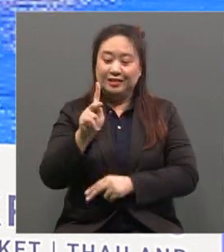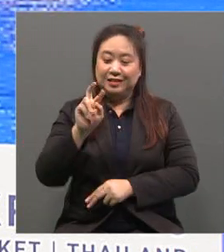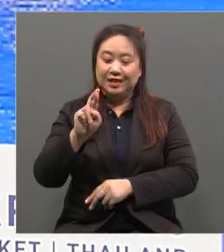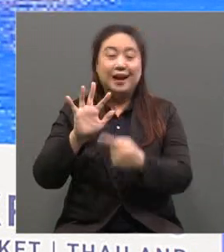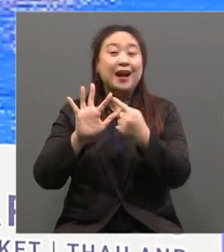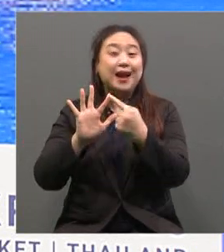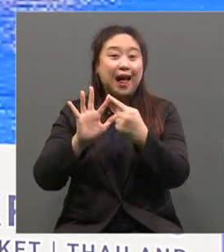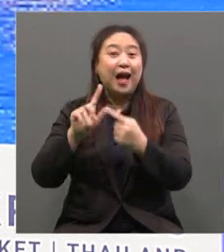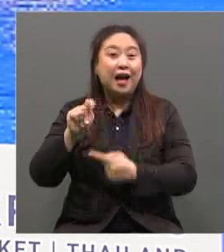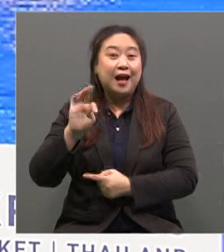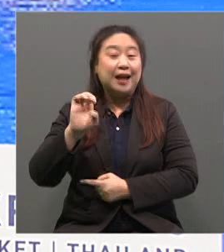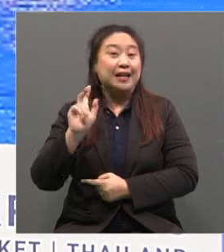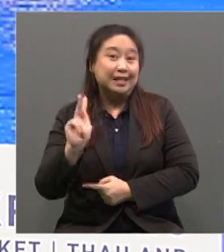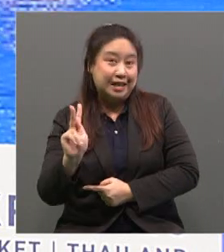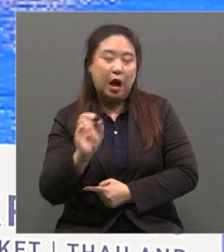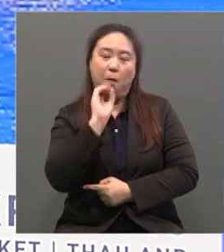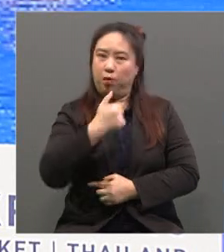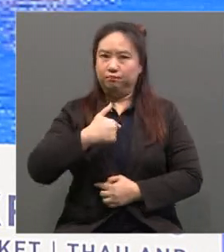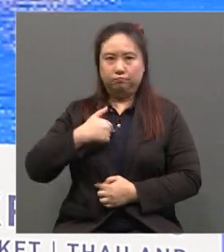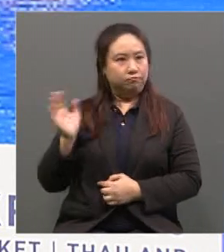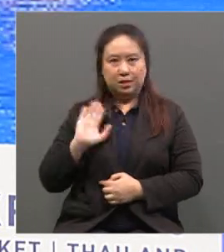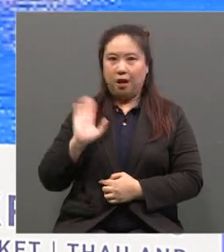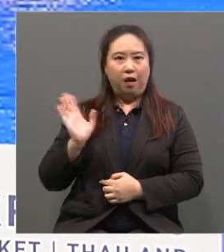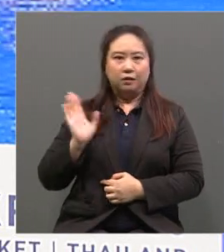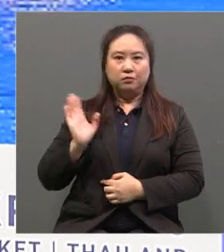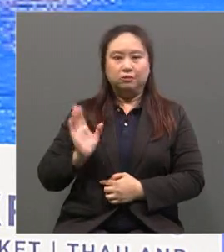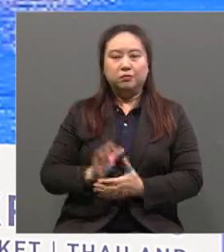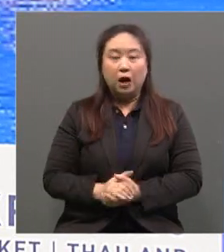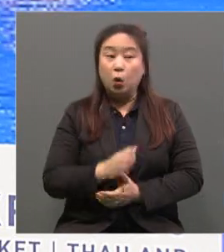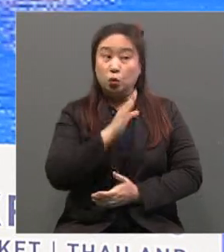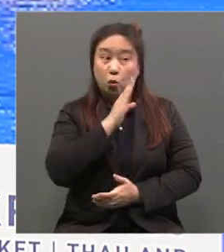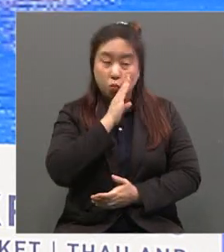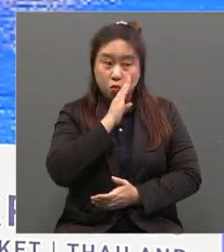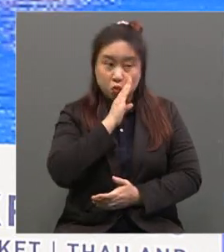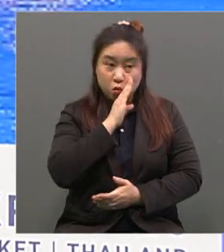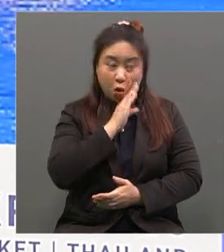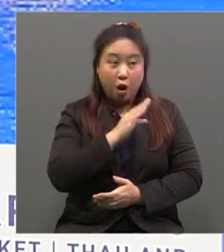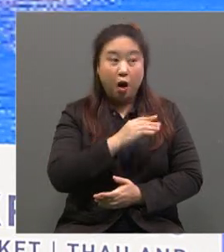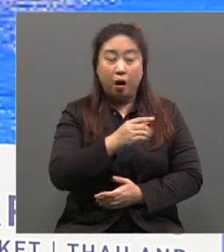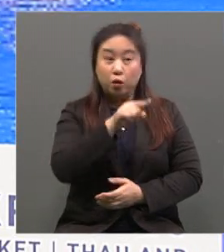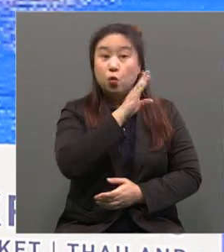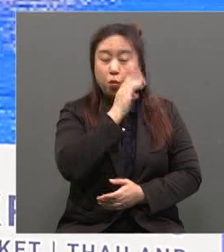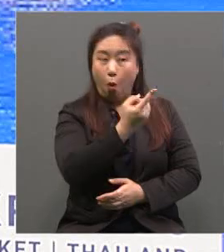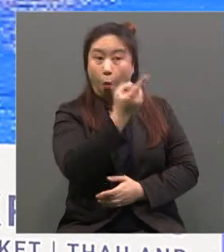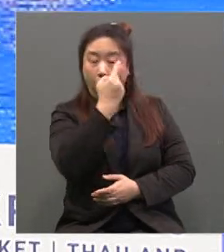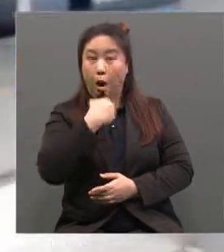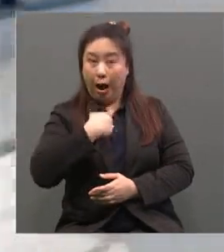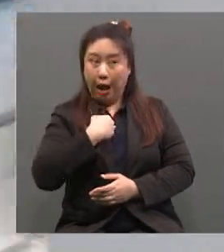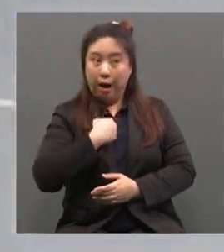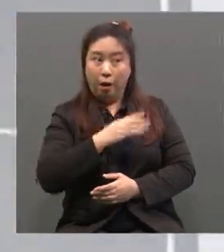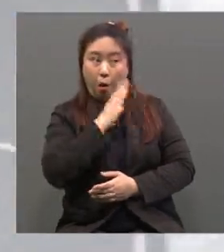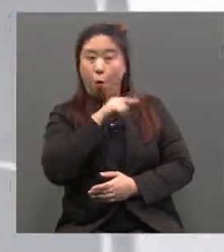ได้ออกมายืนยันว่าไม่ใช่ตนเองอย่างแน่นอนแล้วถ้าเกิดมีการหมิ่นประมาทตัวเองอาจจะต้องมีการปกป้องตัวเองด้วยนะฮะ